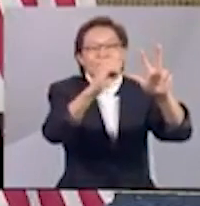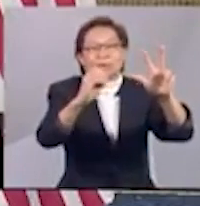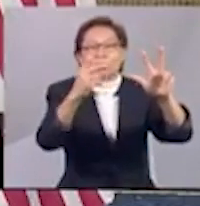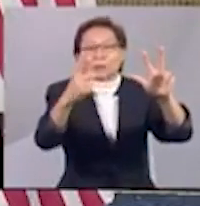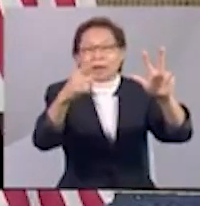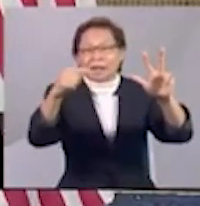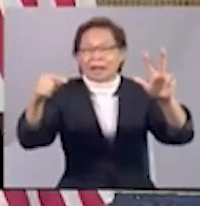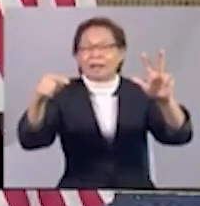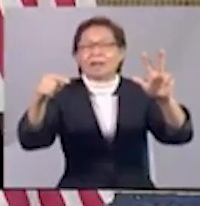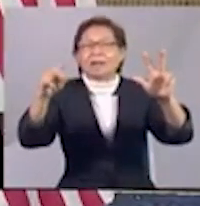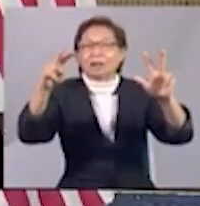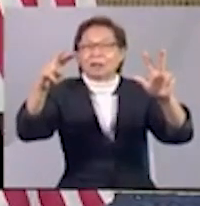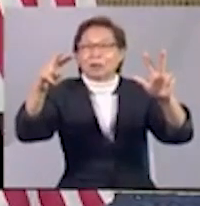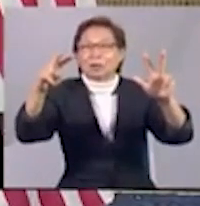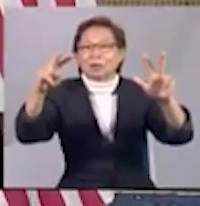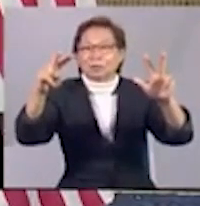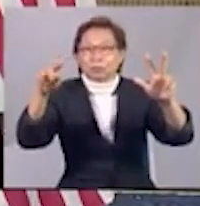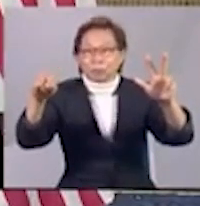RM300,000 hinggalah